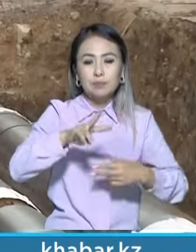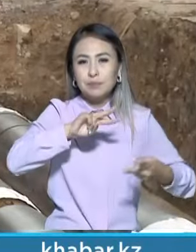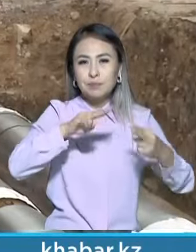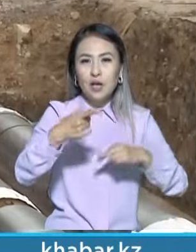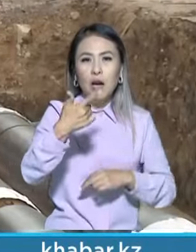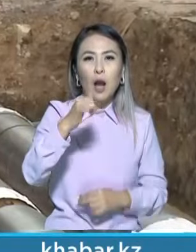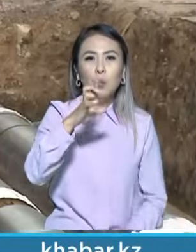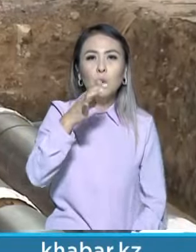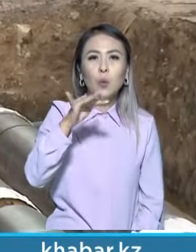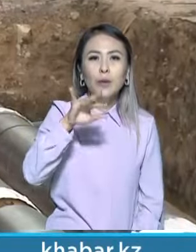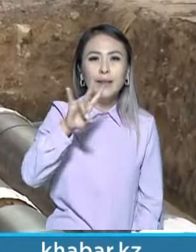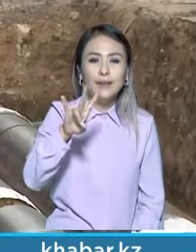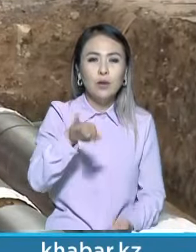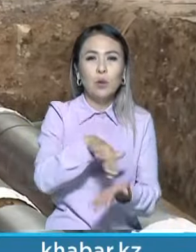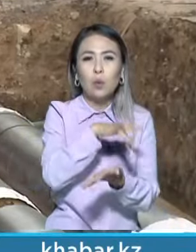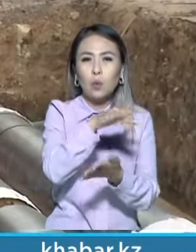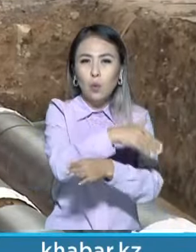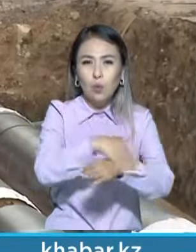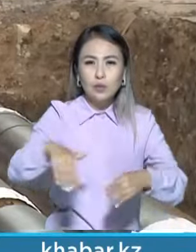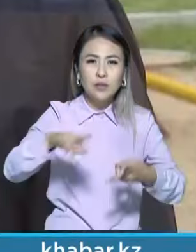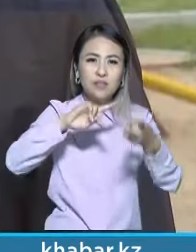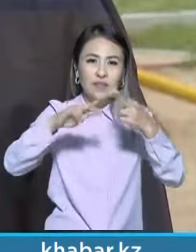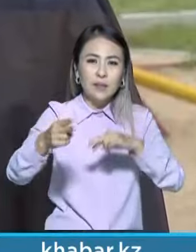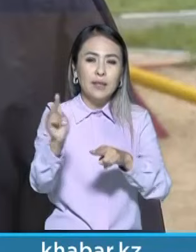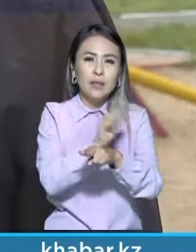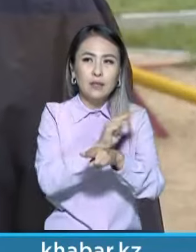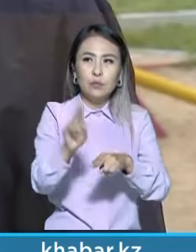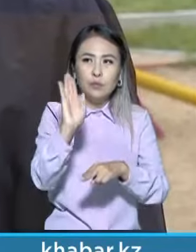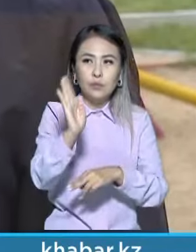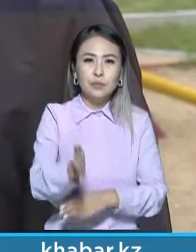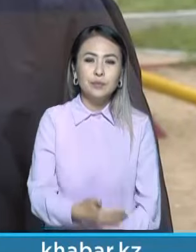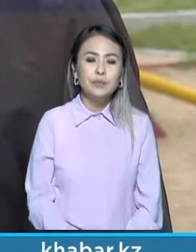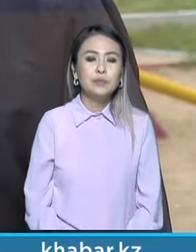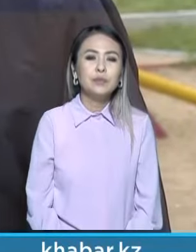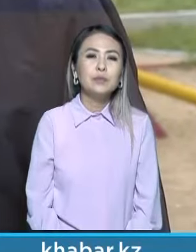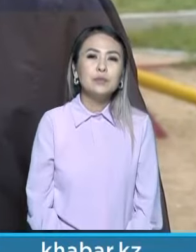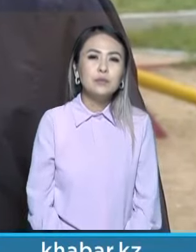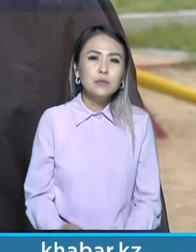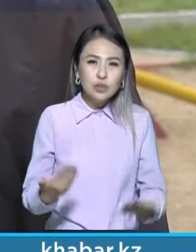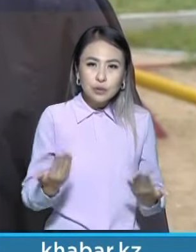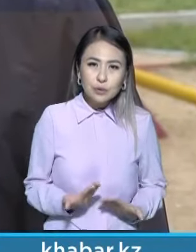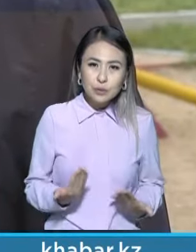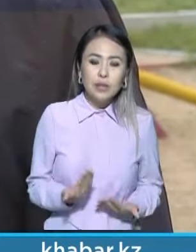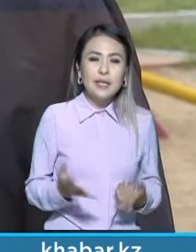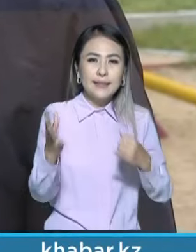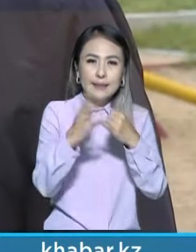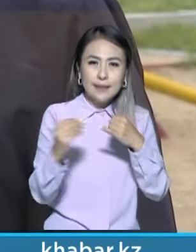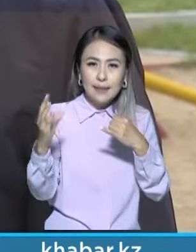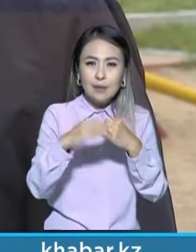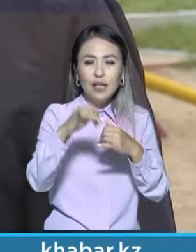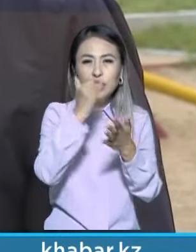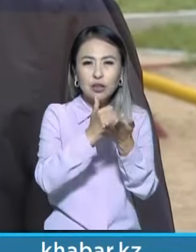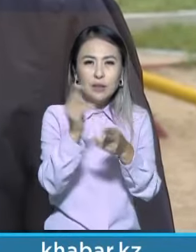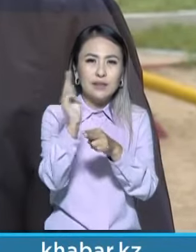Ғабдуллин көшесінің бойындағы жылу құбырларын ауыстырып жөндеп жатырмыз. Идет ревизия запорных арматур. Тұрғын үйлердің жер төрелеріндегі